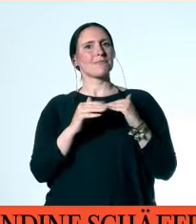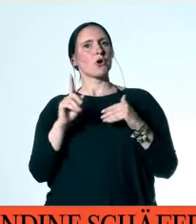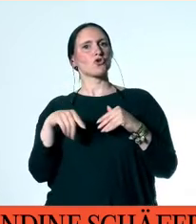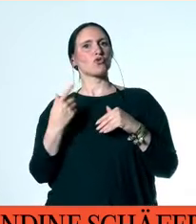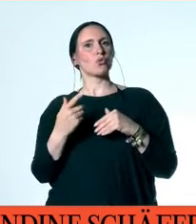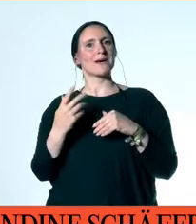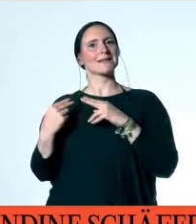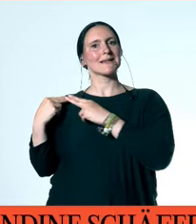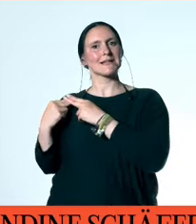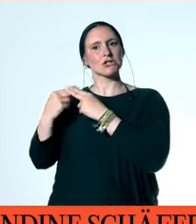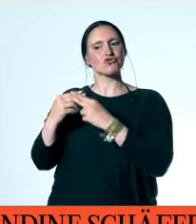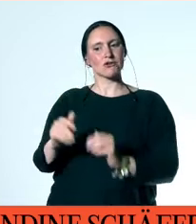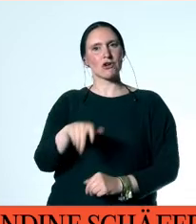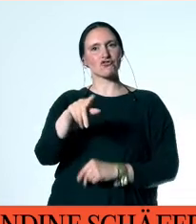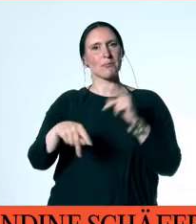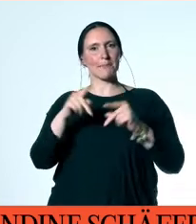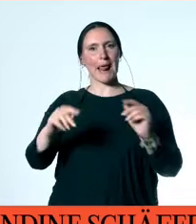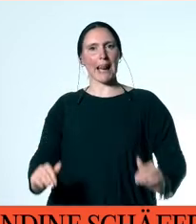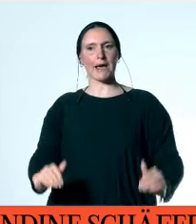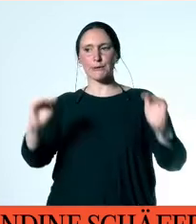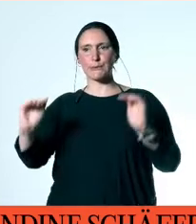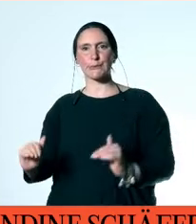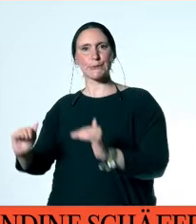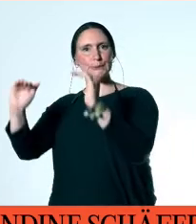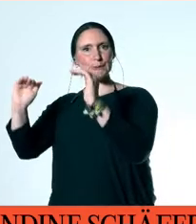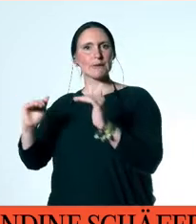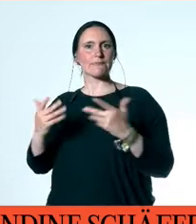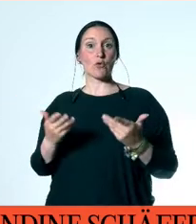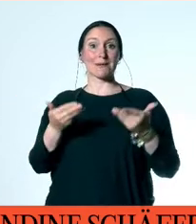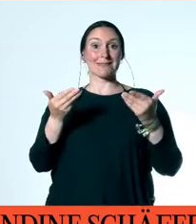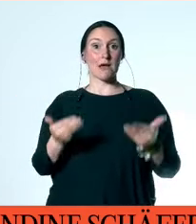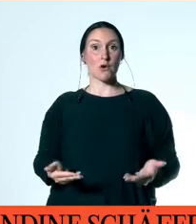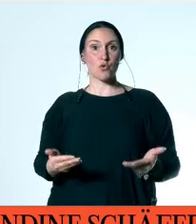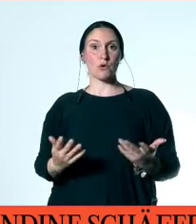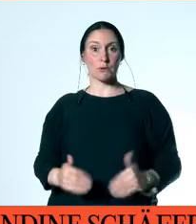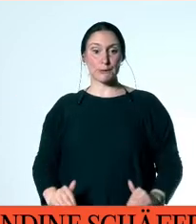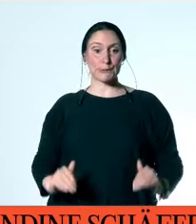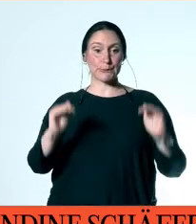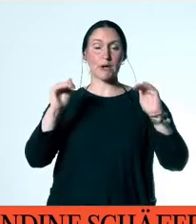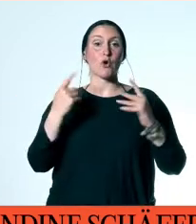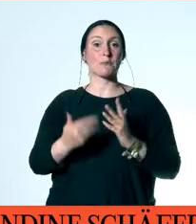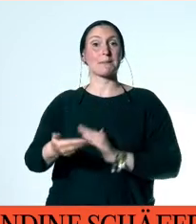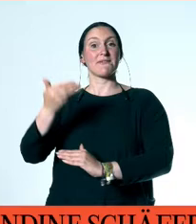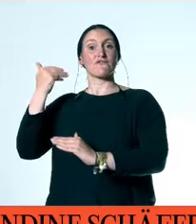Kultur sehen und das auch von Generation zu Generation weitergeben.